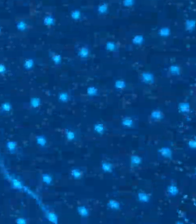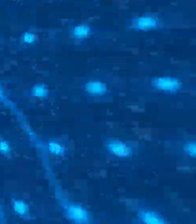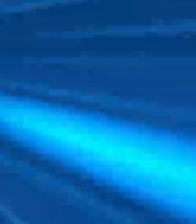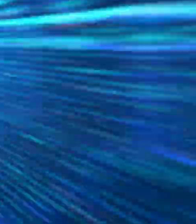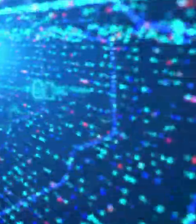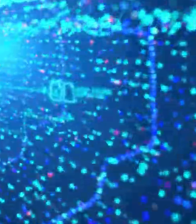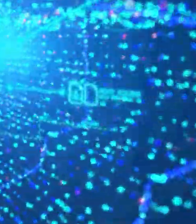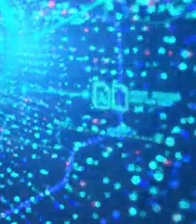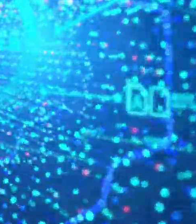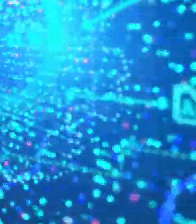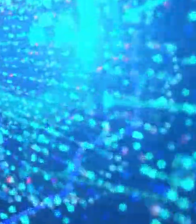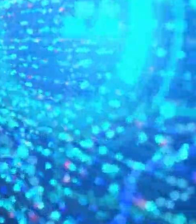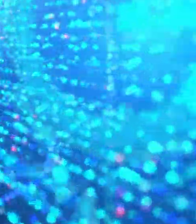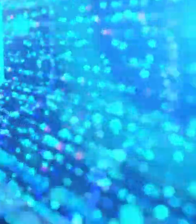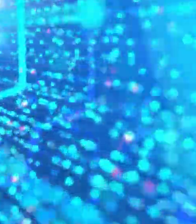МУЗЫКАЛЬНАЯ ЗАСТАВКА